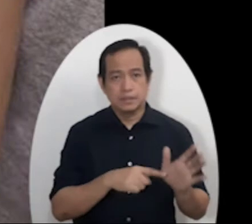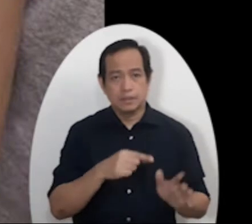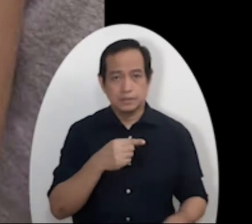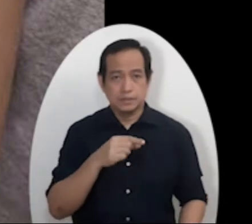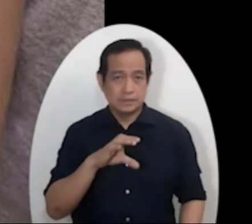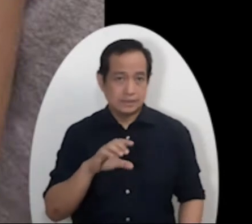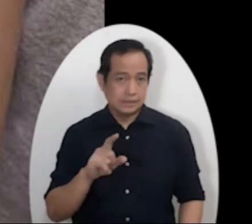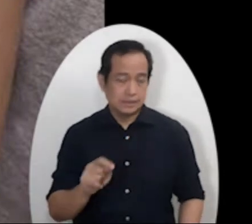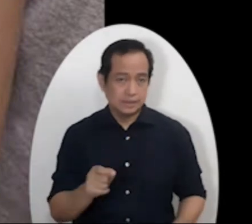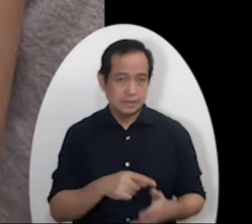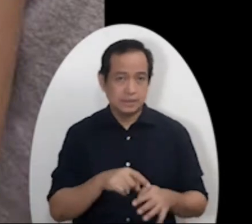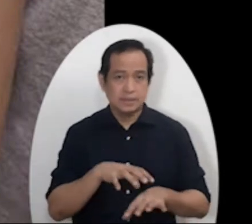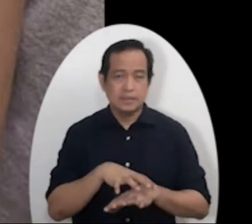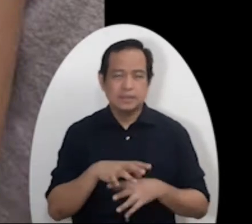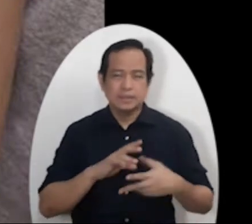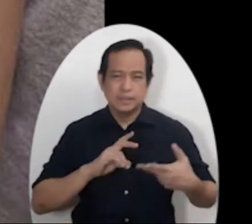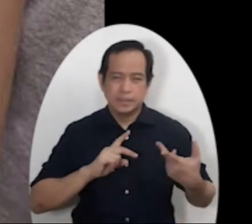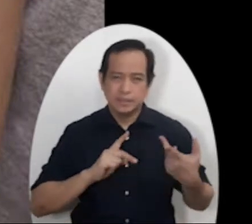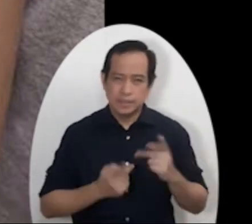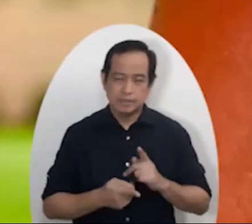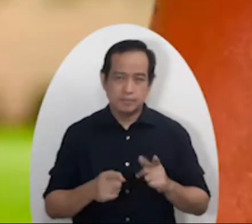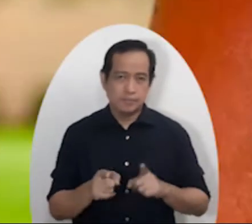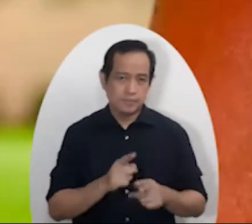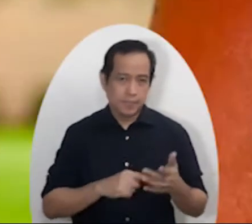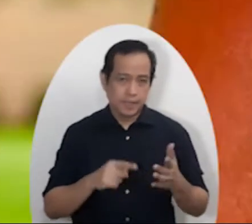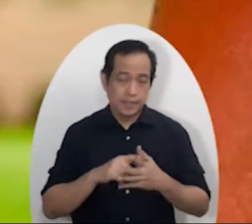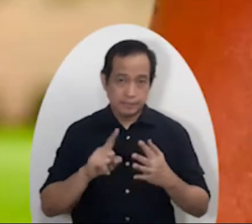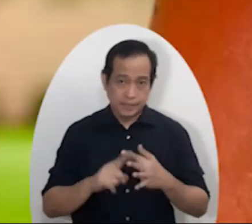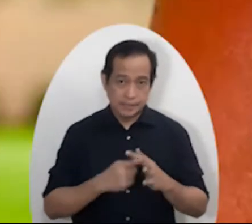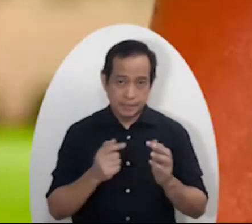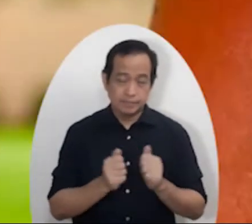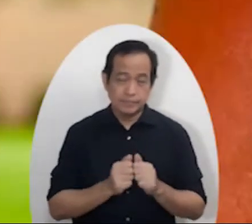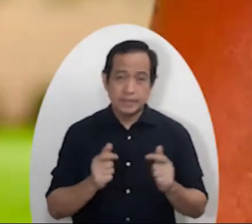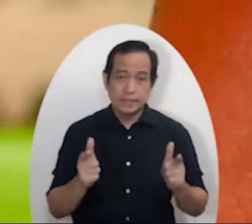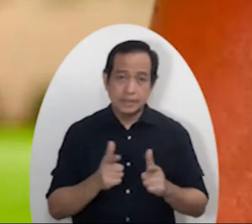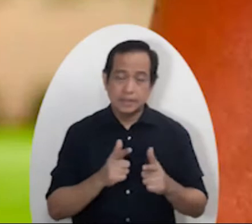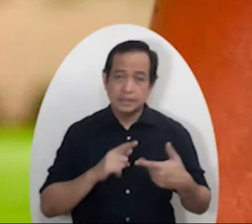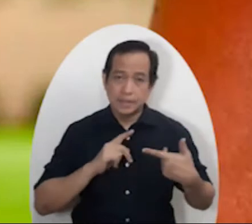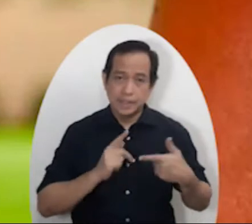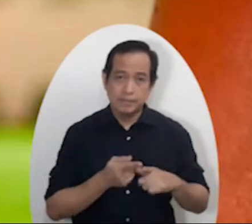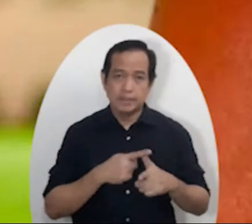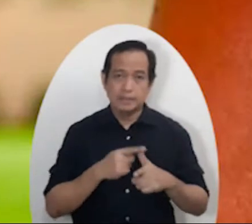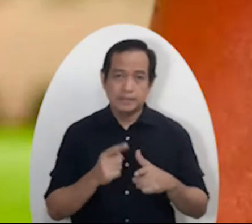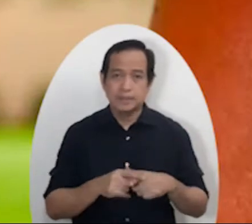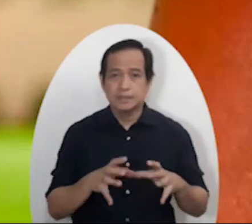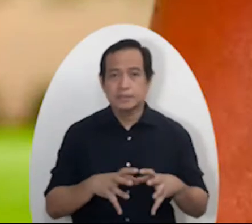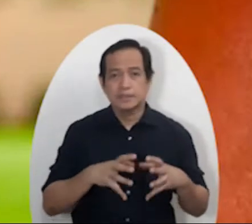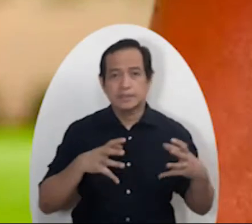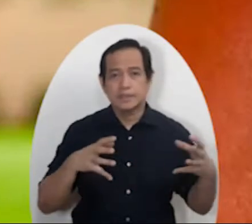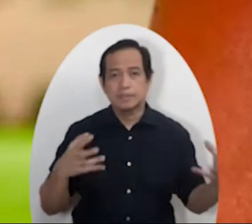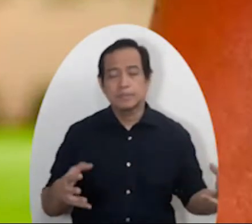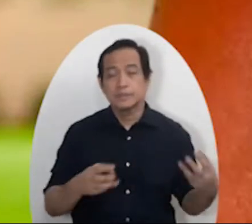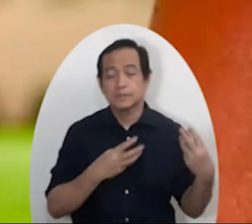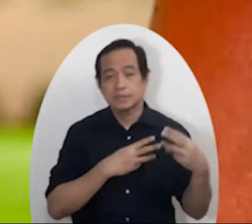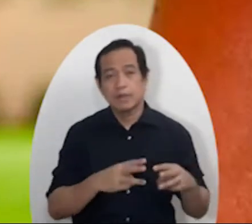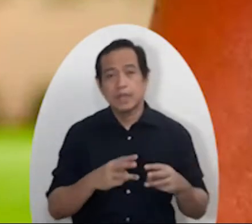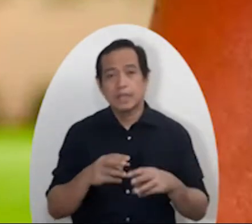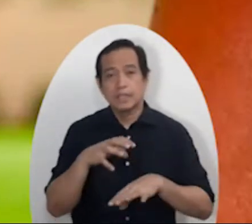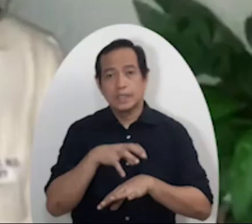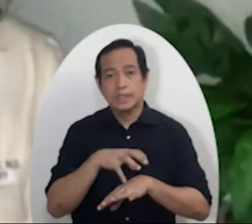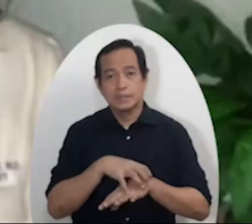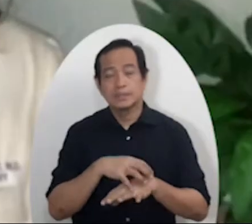po subject ay ESP kasi po dito po ako sinuturoan maging mabuti bata at maging mabuti anak.